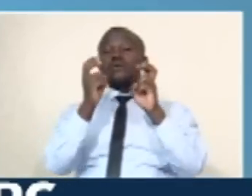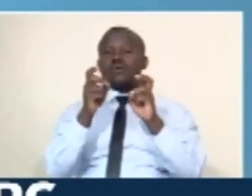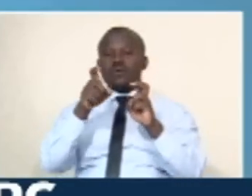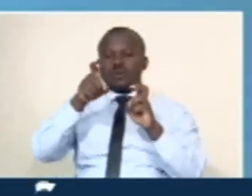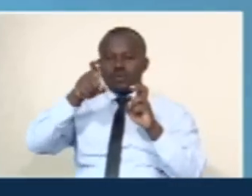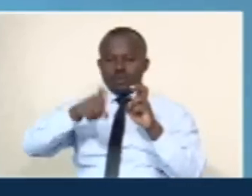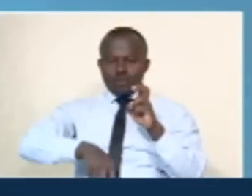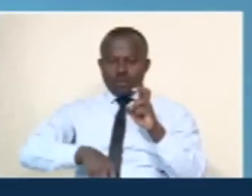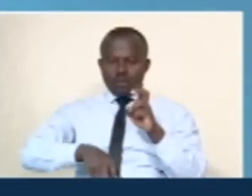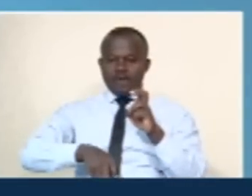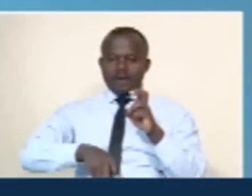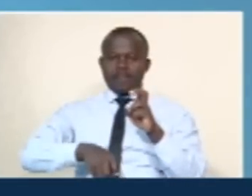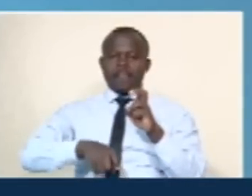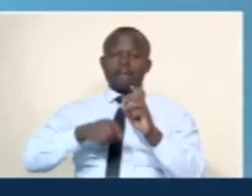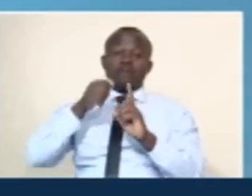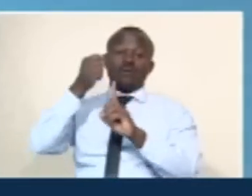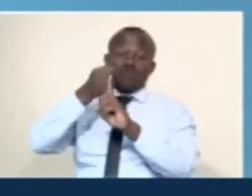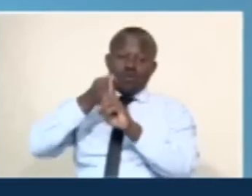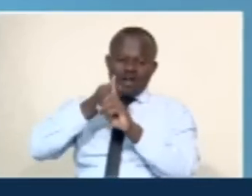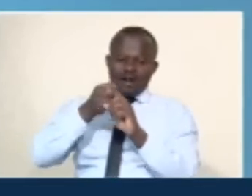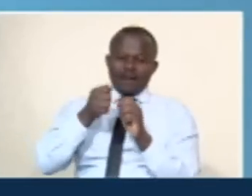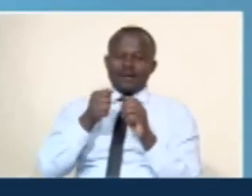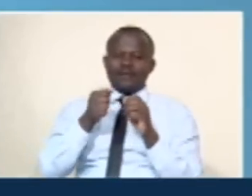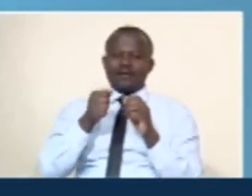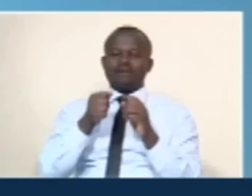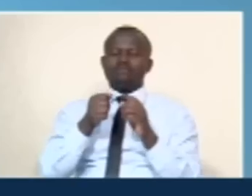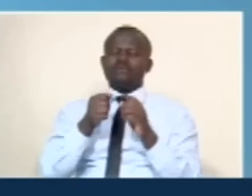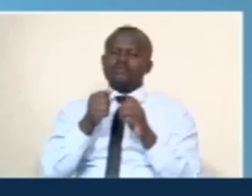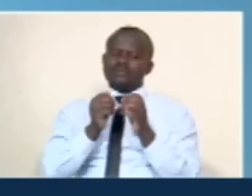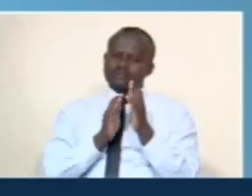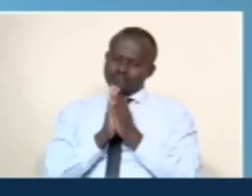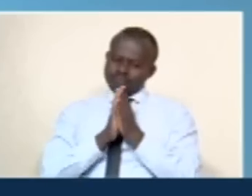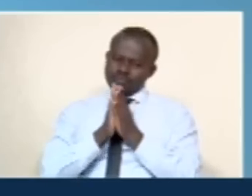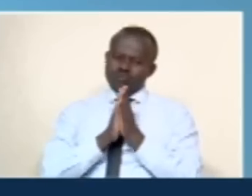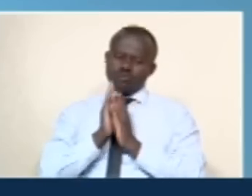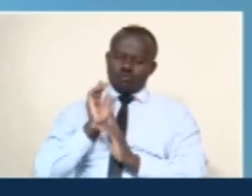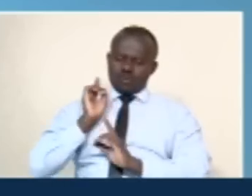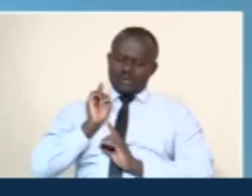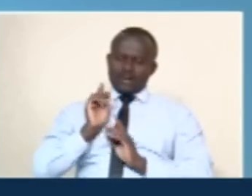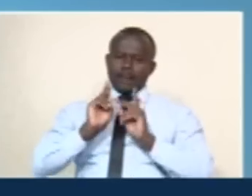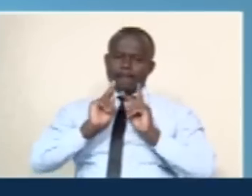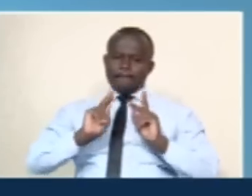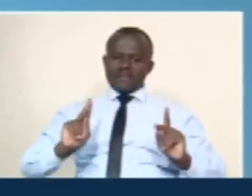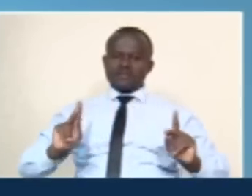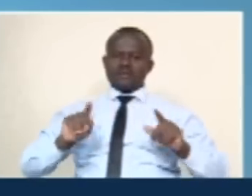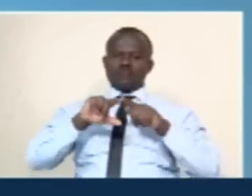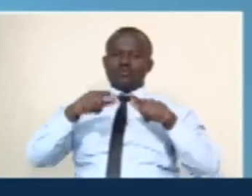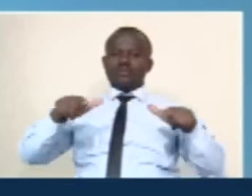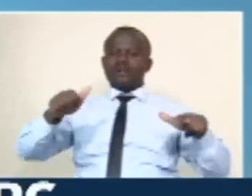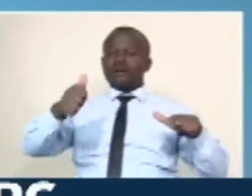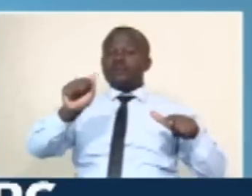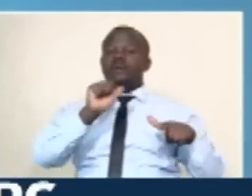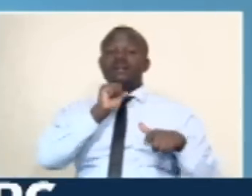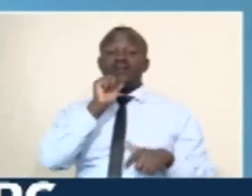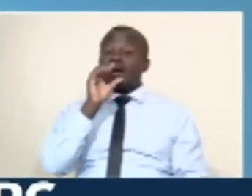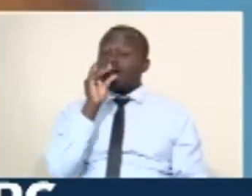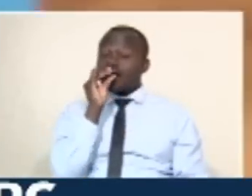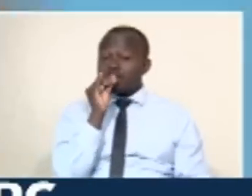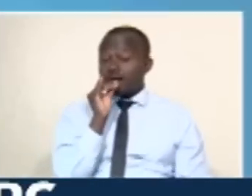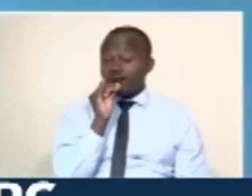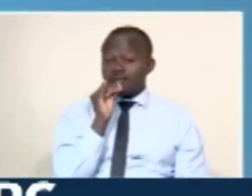rugomba guharanira ubusugire bw'umutekano warwo, ubusugire bw'ubutaka bwarwo, ntabwo ari amagambo.